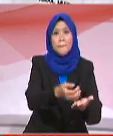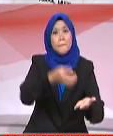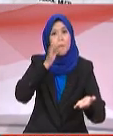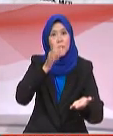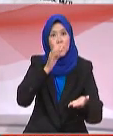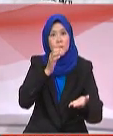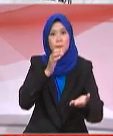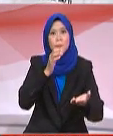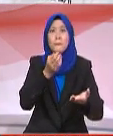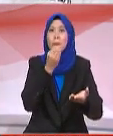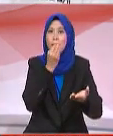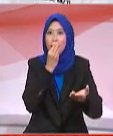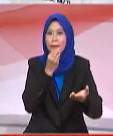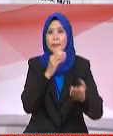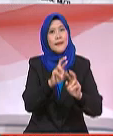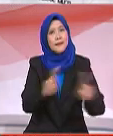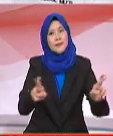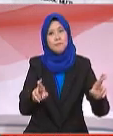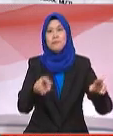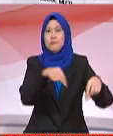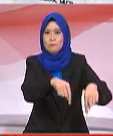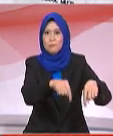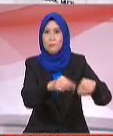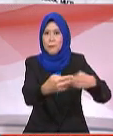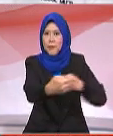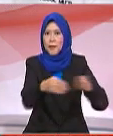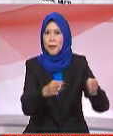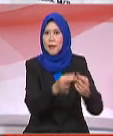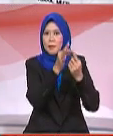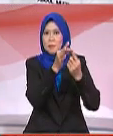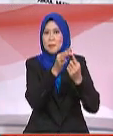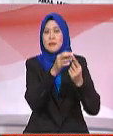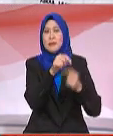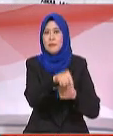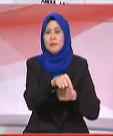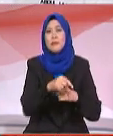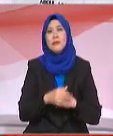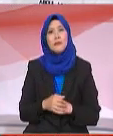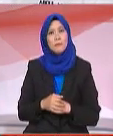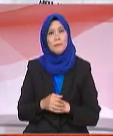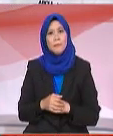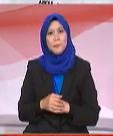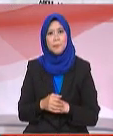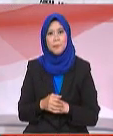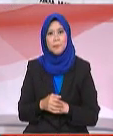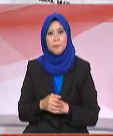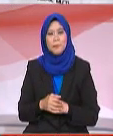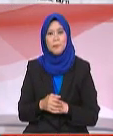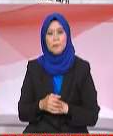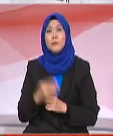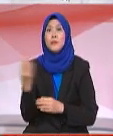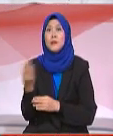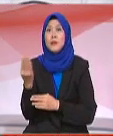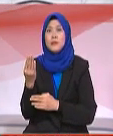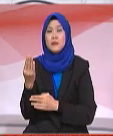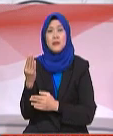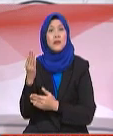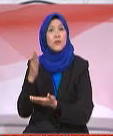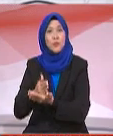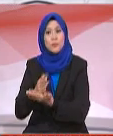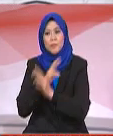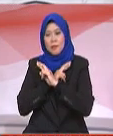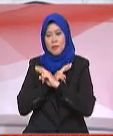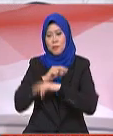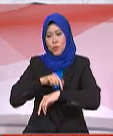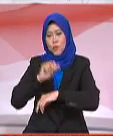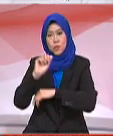situ. Minuman dan makanan ringan akan disediakan di situ, macam kuih dan sebagainya. Biasanya yang berhenti pada pukul 10 dan